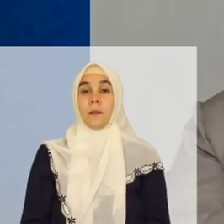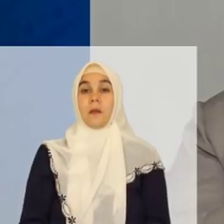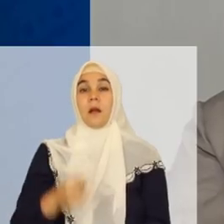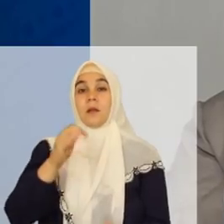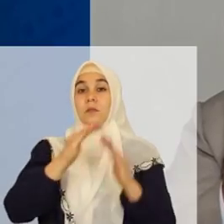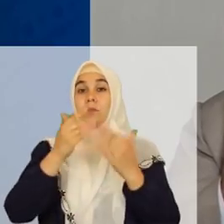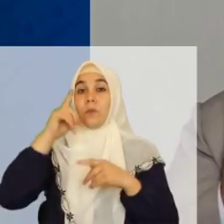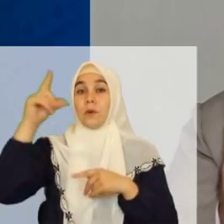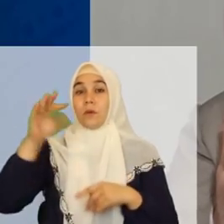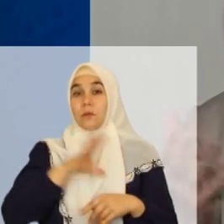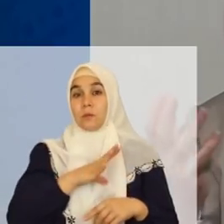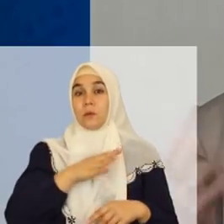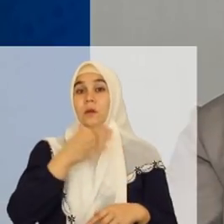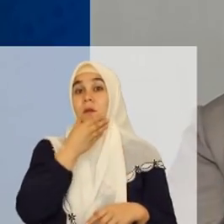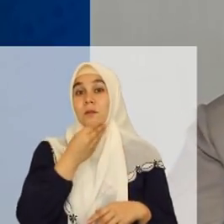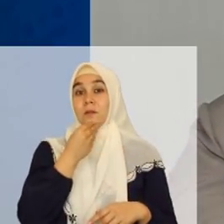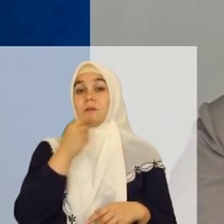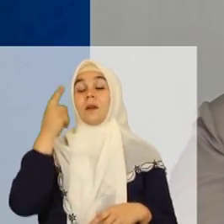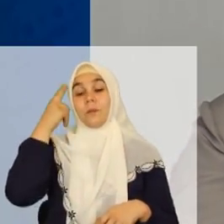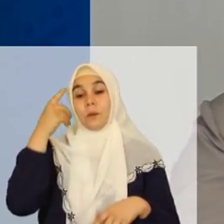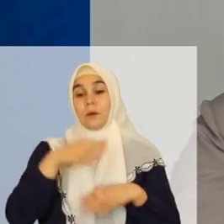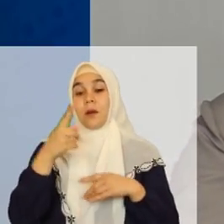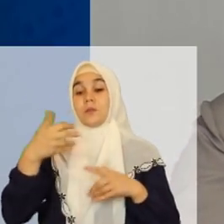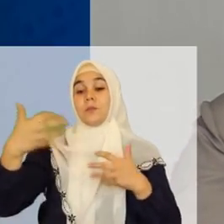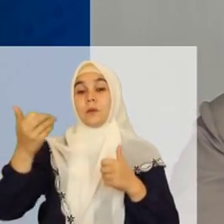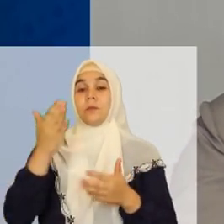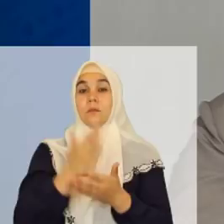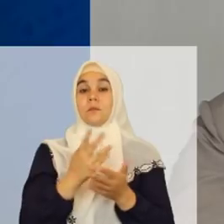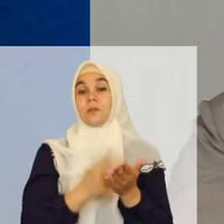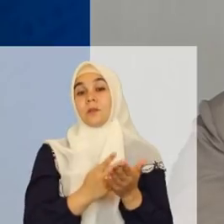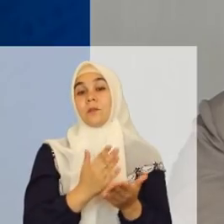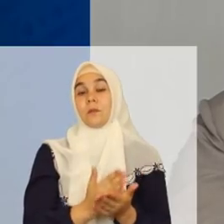Hajga borib kelib axloqi go'zal bo'lsa, qabul bo'lganligini alomati.